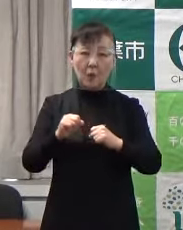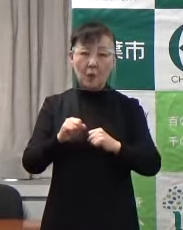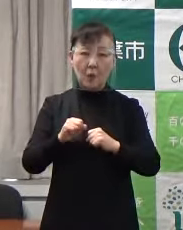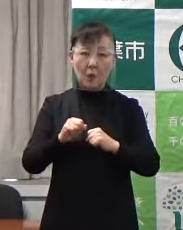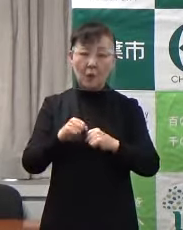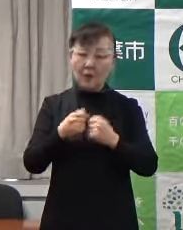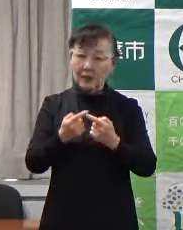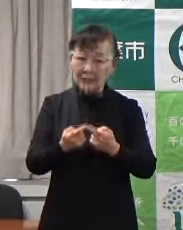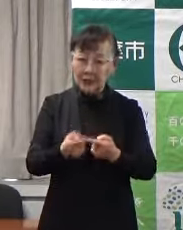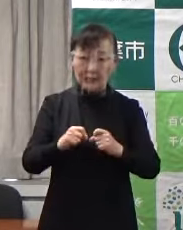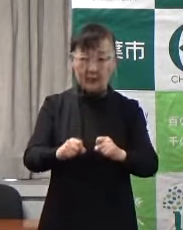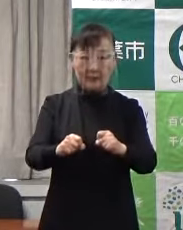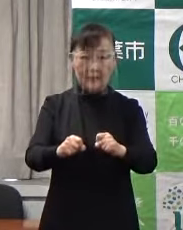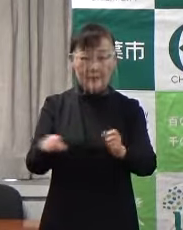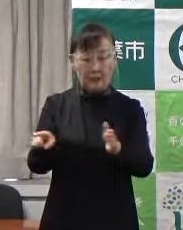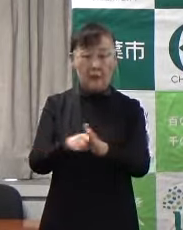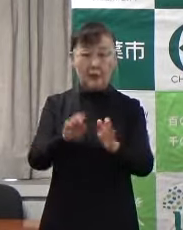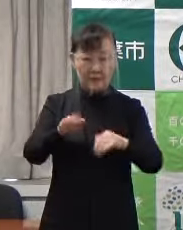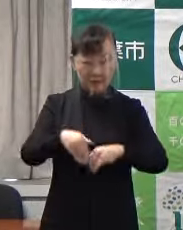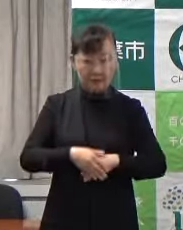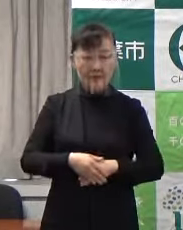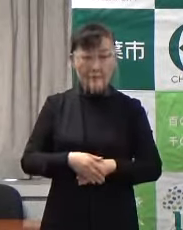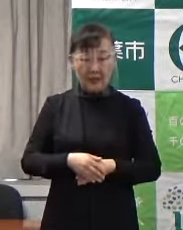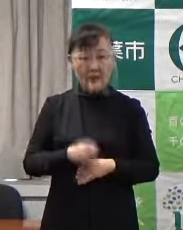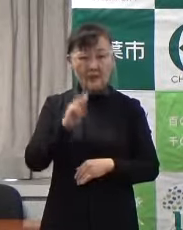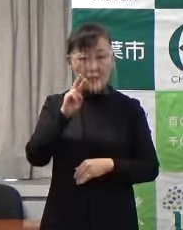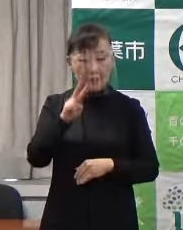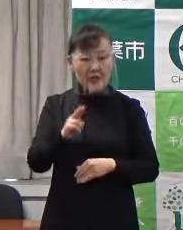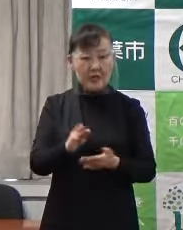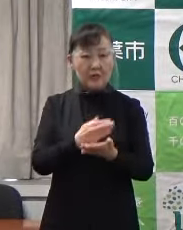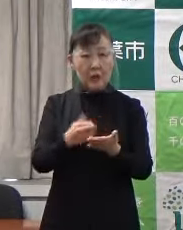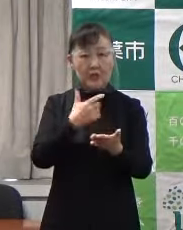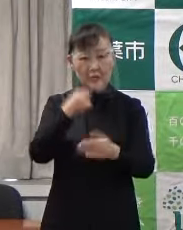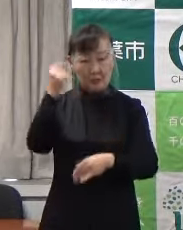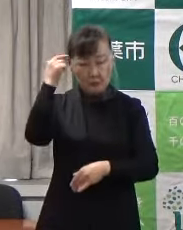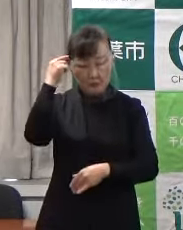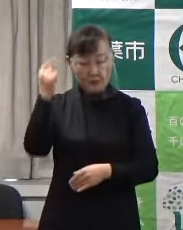て、やってきてますので、まあ、しっかり見極めていきたいと思います。